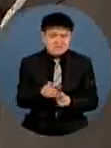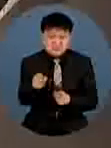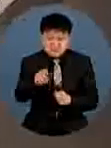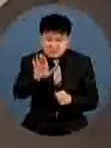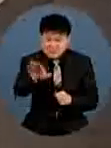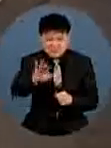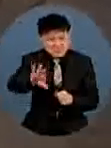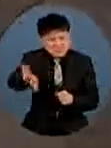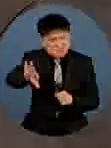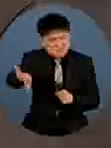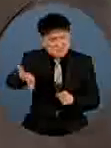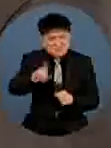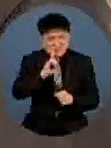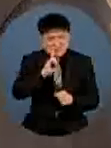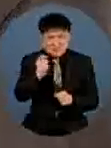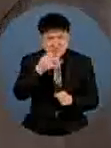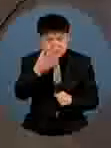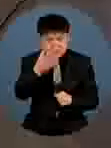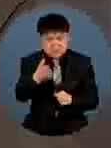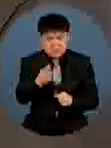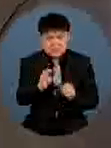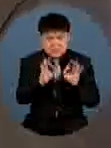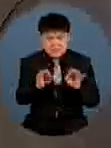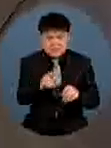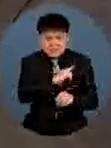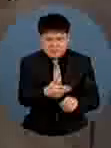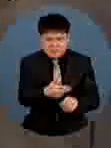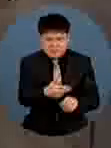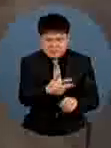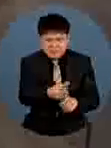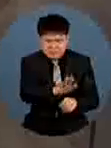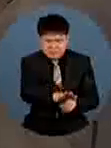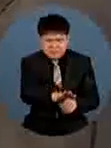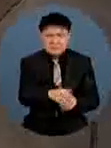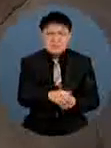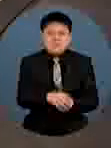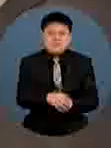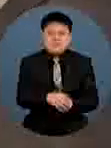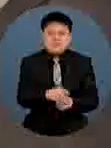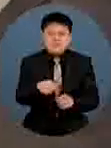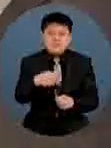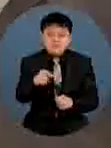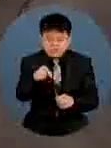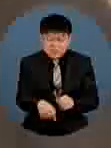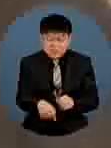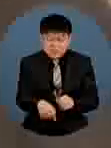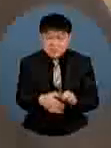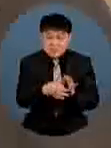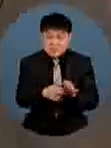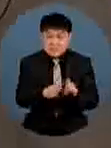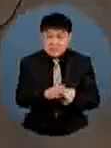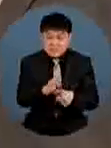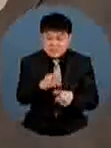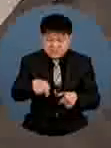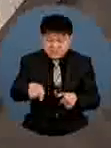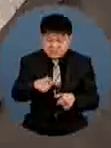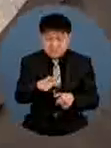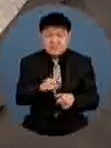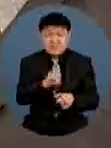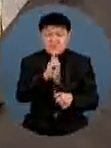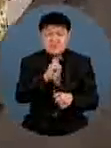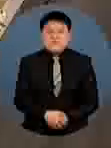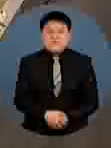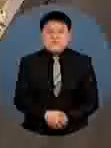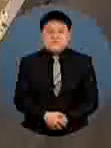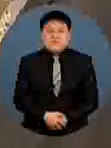되겠습니다. 그래서 다시 한번 보여드린다면 먼저 치중을 가고 내리고 이을 때 빈상각.